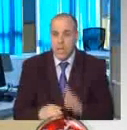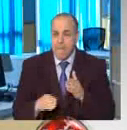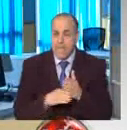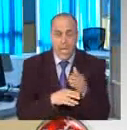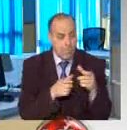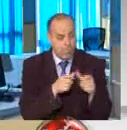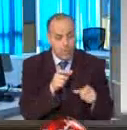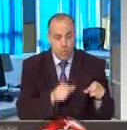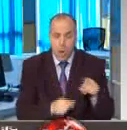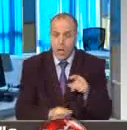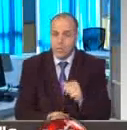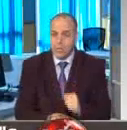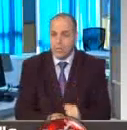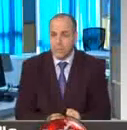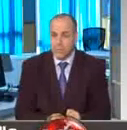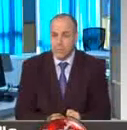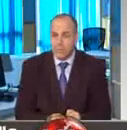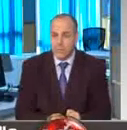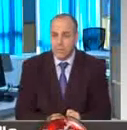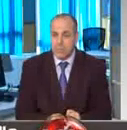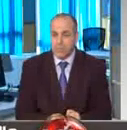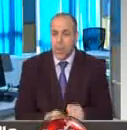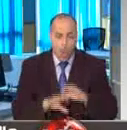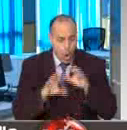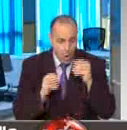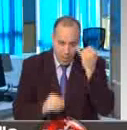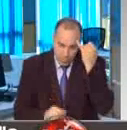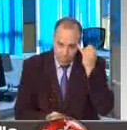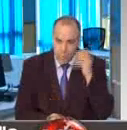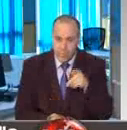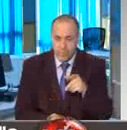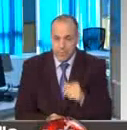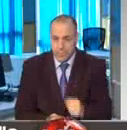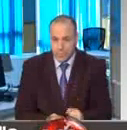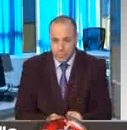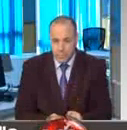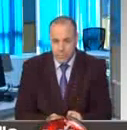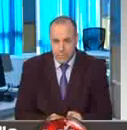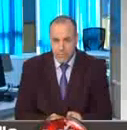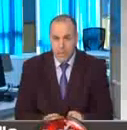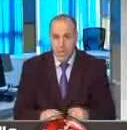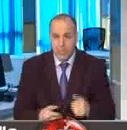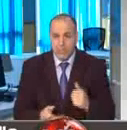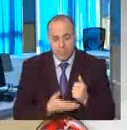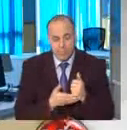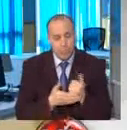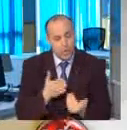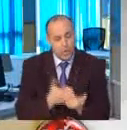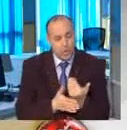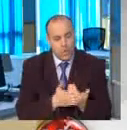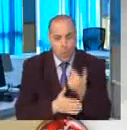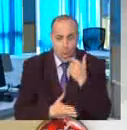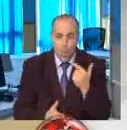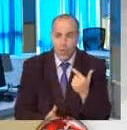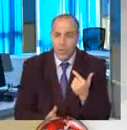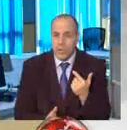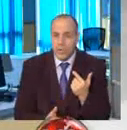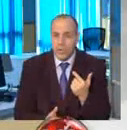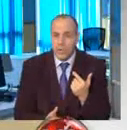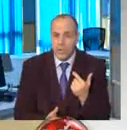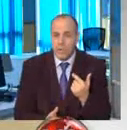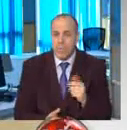هذه نتاع المنتجين نتاع الهندي بحكم اللي هذه الدورة نتاع التجديد نتاع